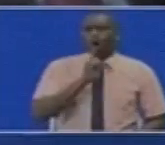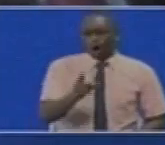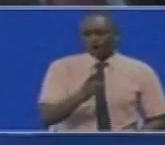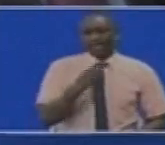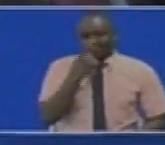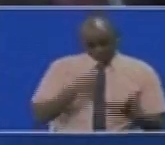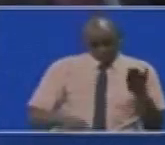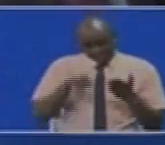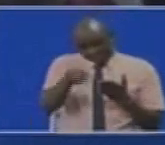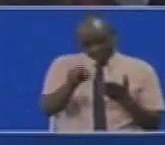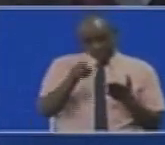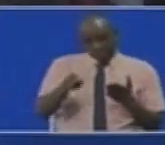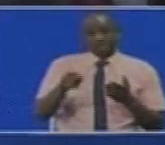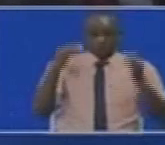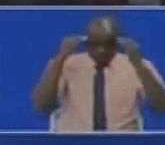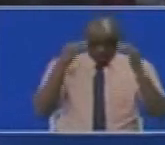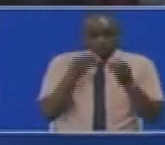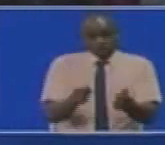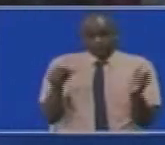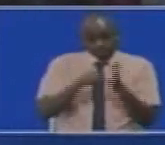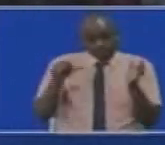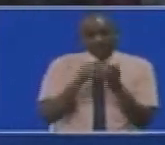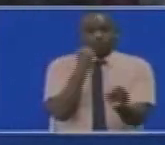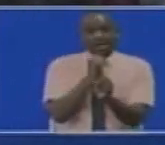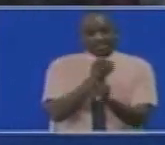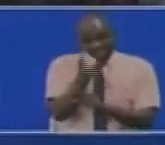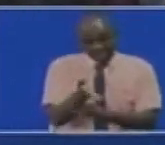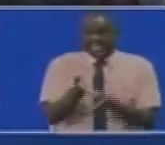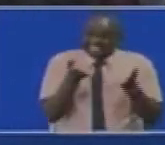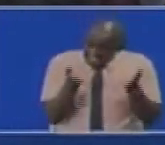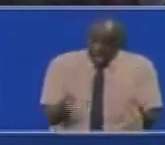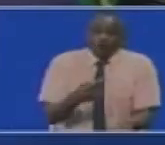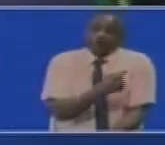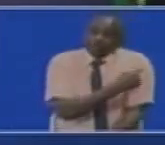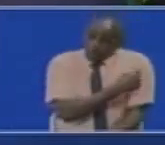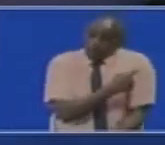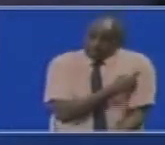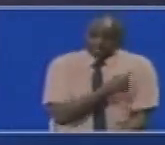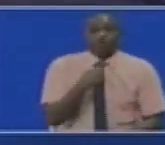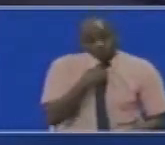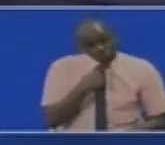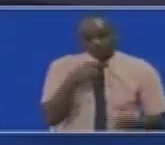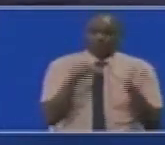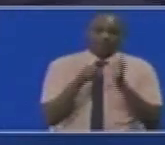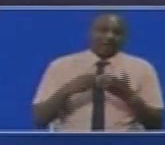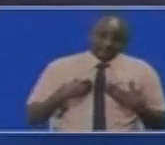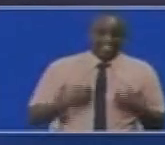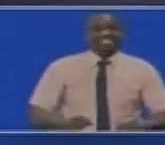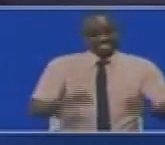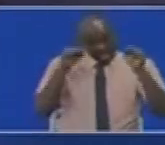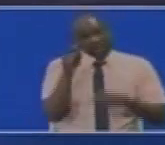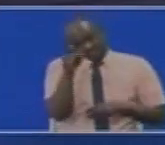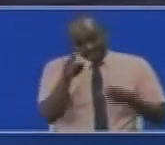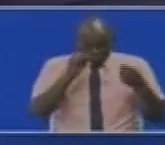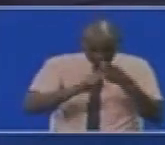kutatua mizozo ya wafanyakazi ndio sasa inawaandama wawakilishi wa muungano wa madaktari nchini KMPDU, mwenyekiti Samuel